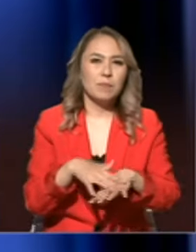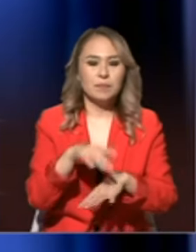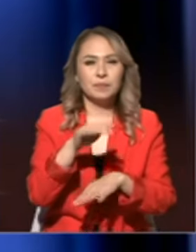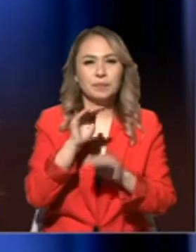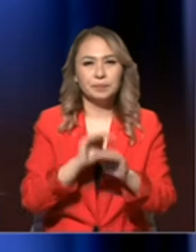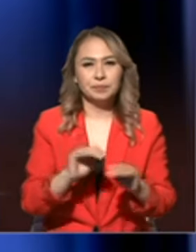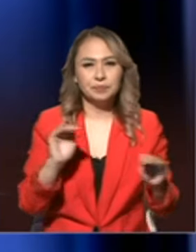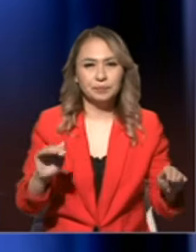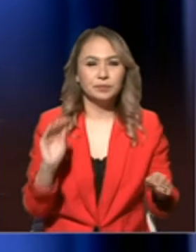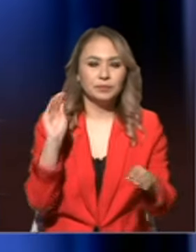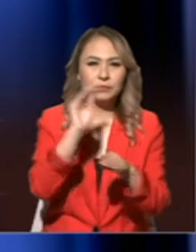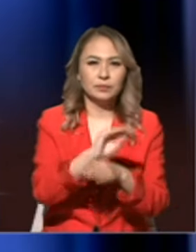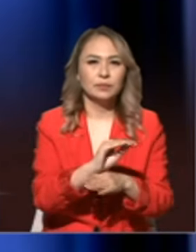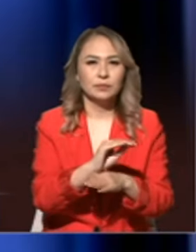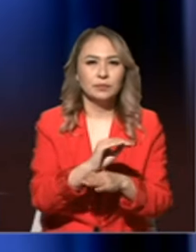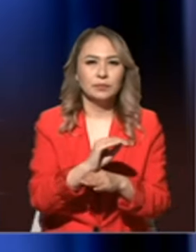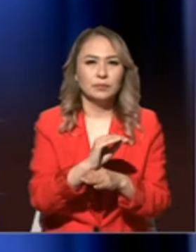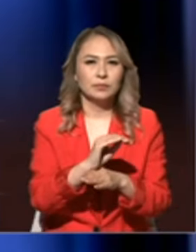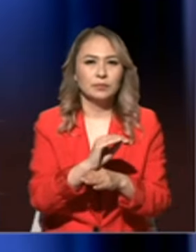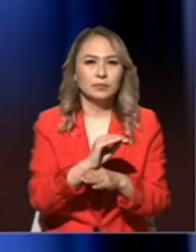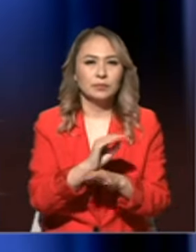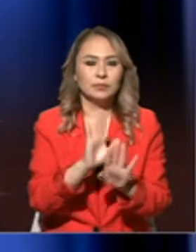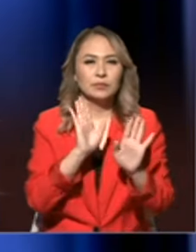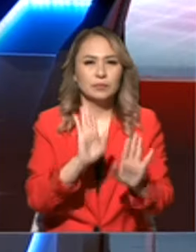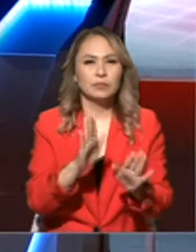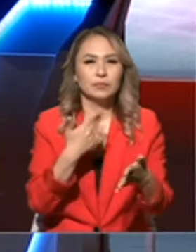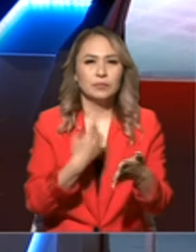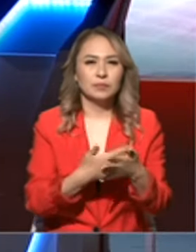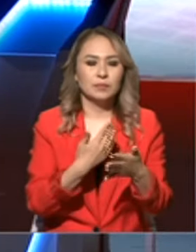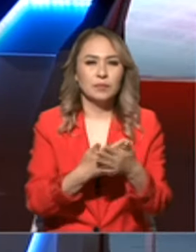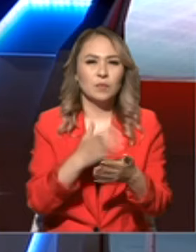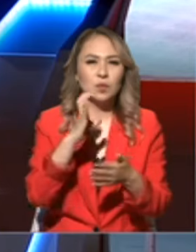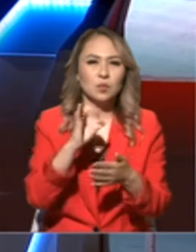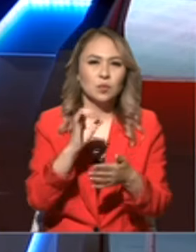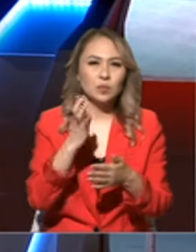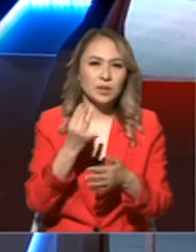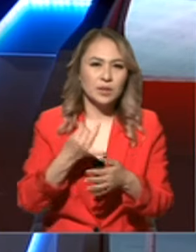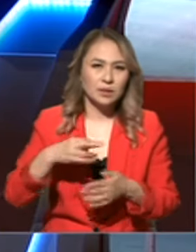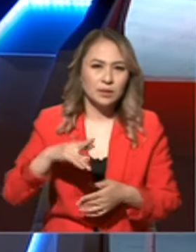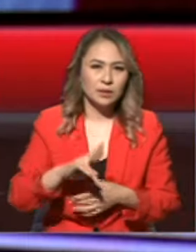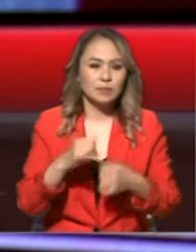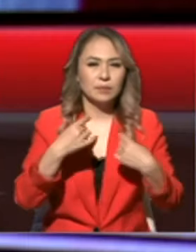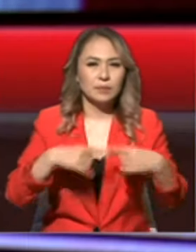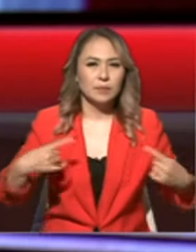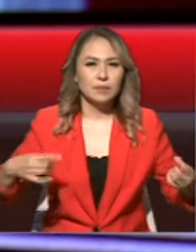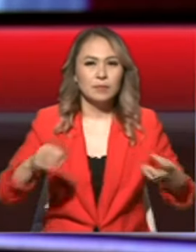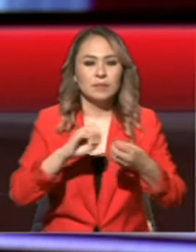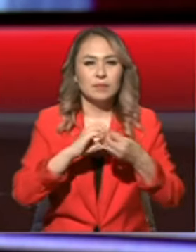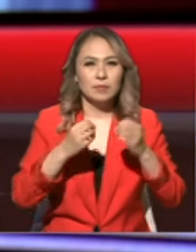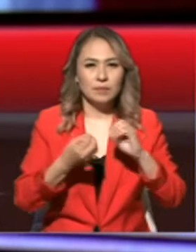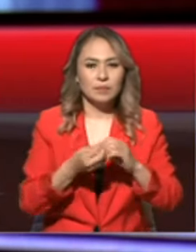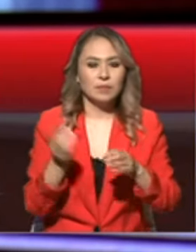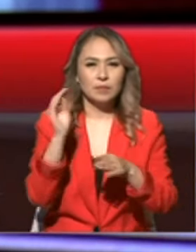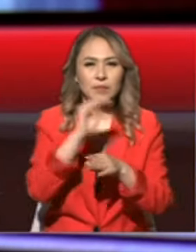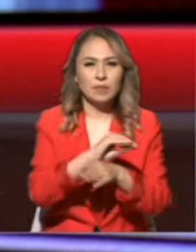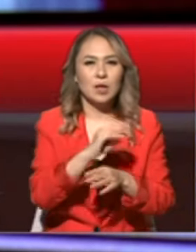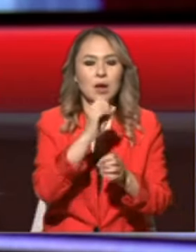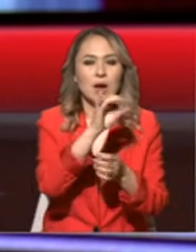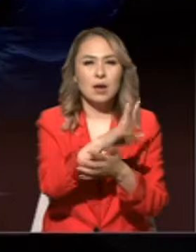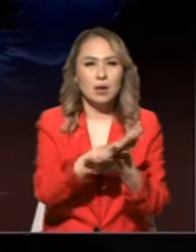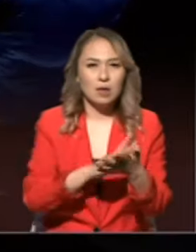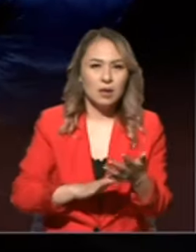осындай жаңағыдай қосымша тек қана жаңағы айтылған субсидия басқа мәселелерден бөлек осылардың әрі